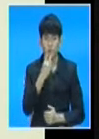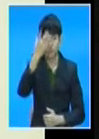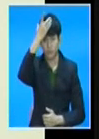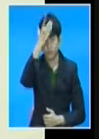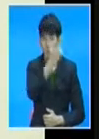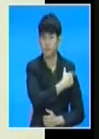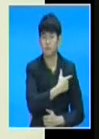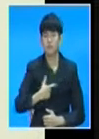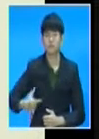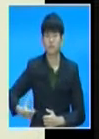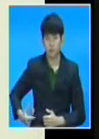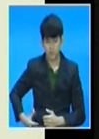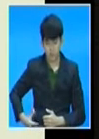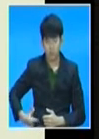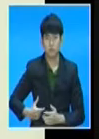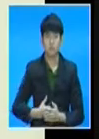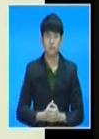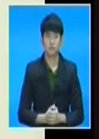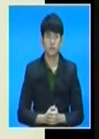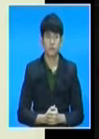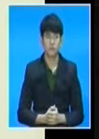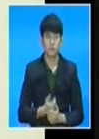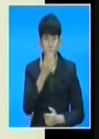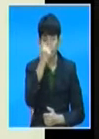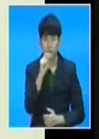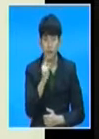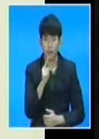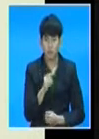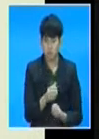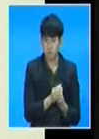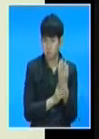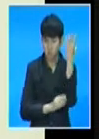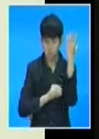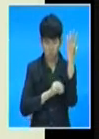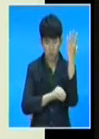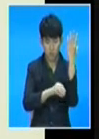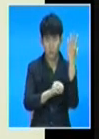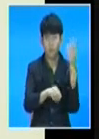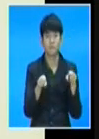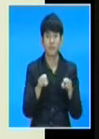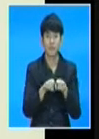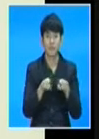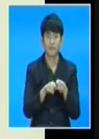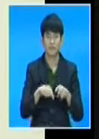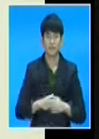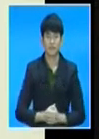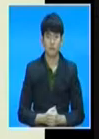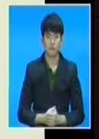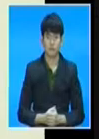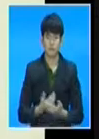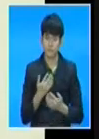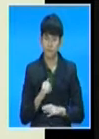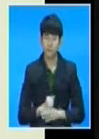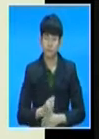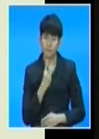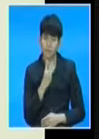าพระบรมราชินีนาถทรงปลูกต้นไม้เช่นเดียวกันนะฮะและพระองค์เนี่ยนอก